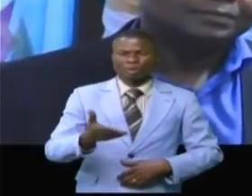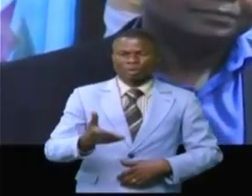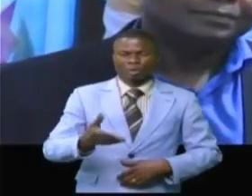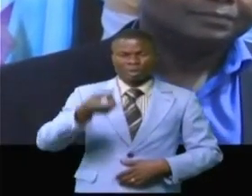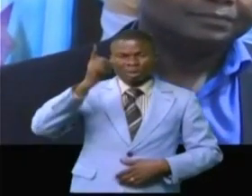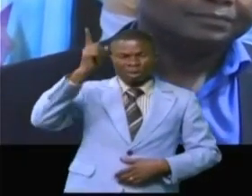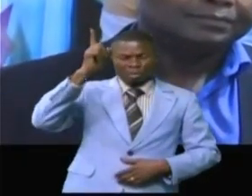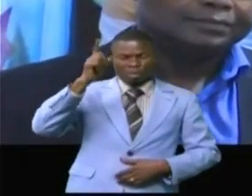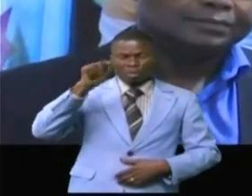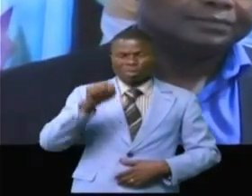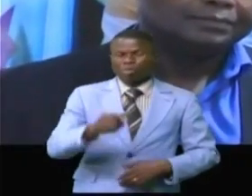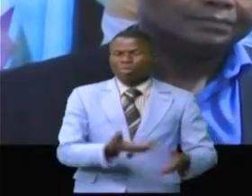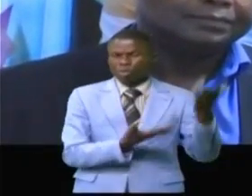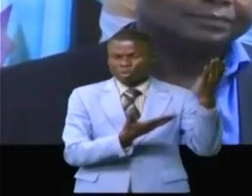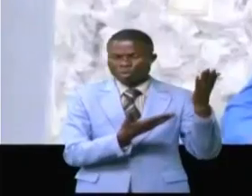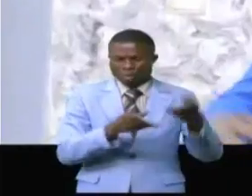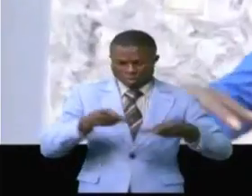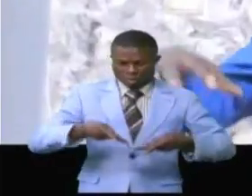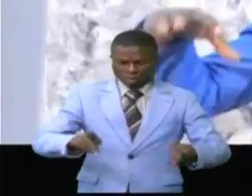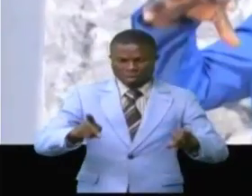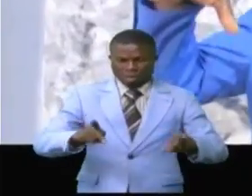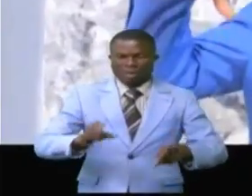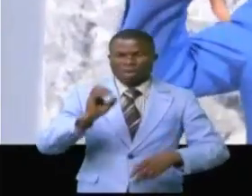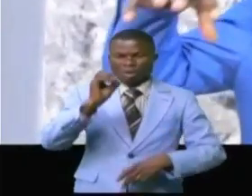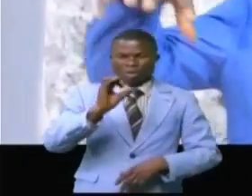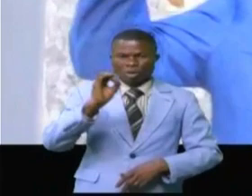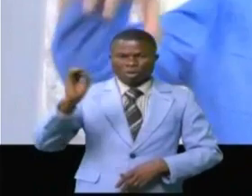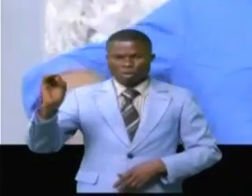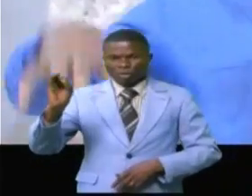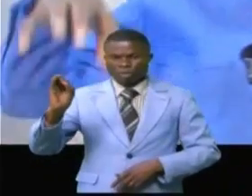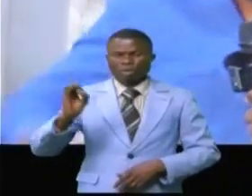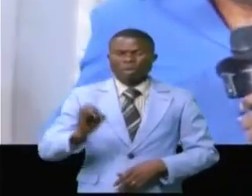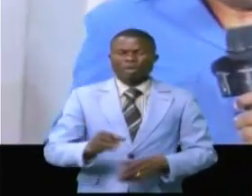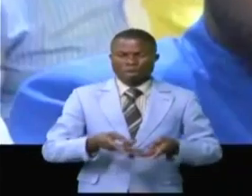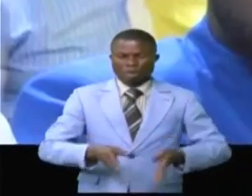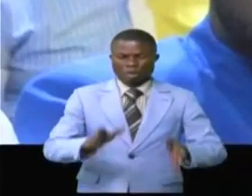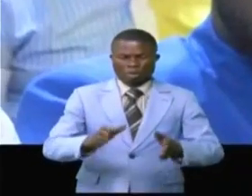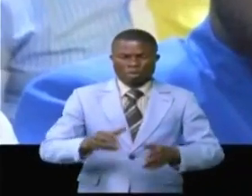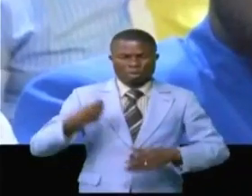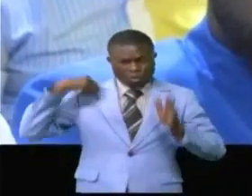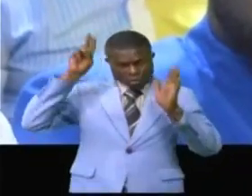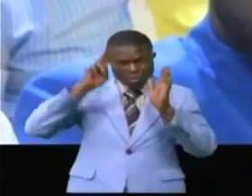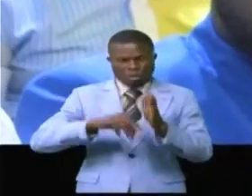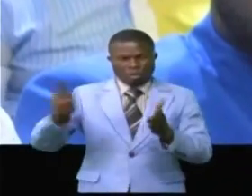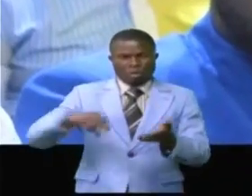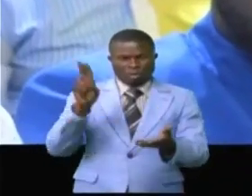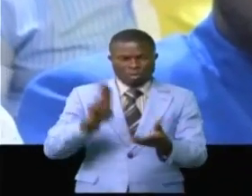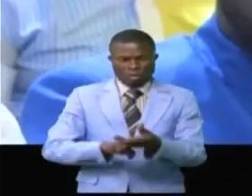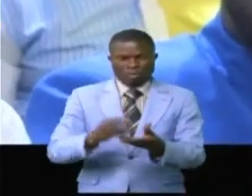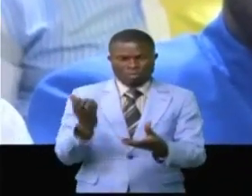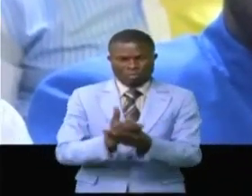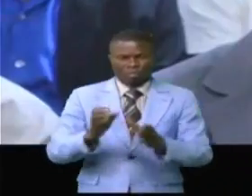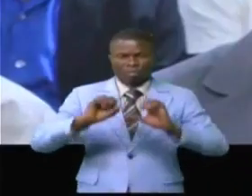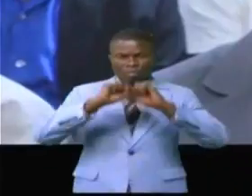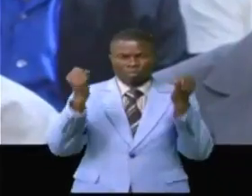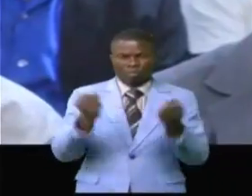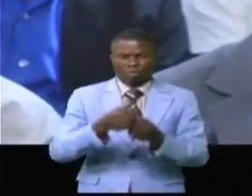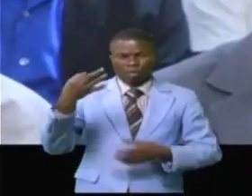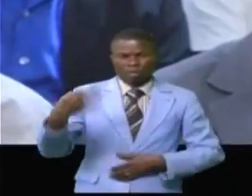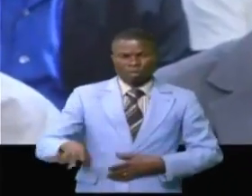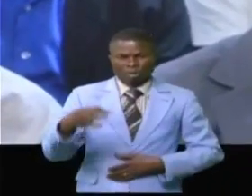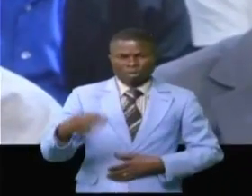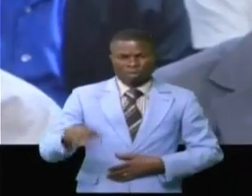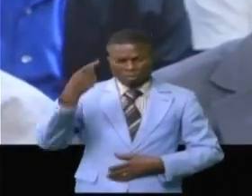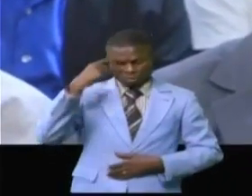ses priorités. Par le biais de l'Office des routes, le gouvernement de la République avait signé les contrats avec une société française pour